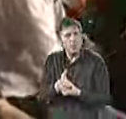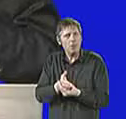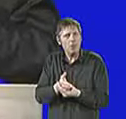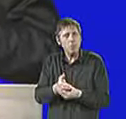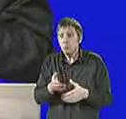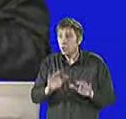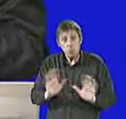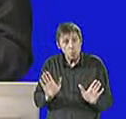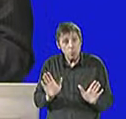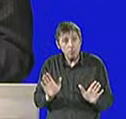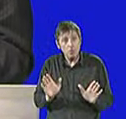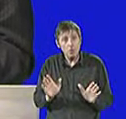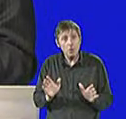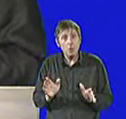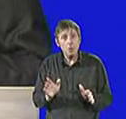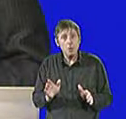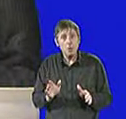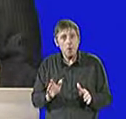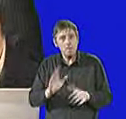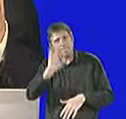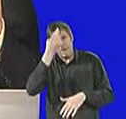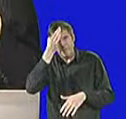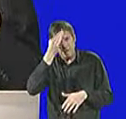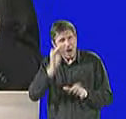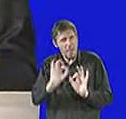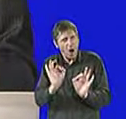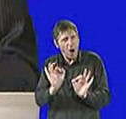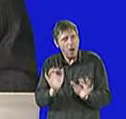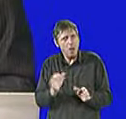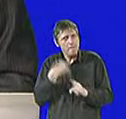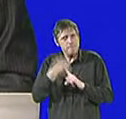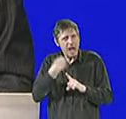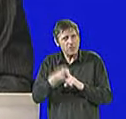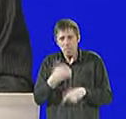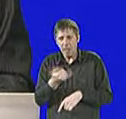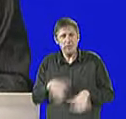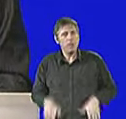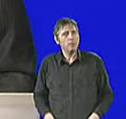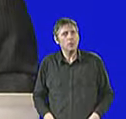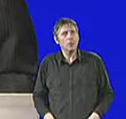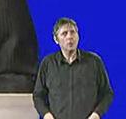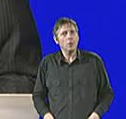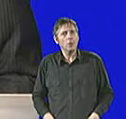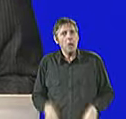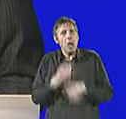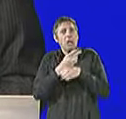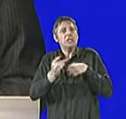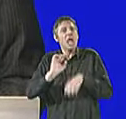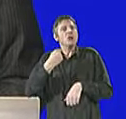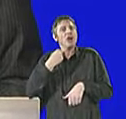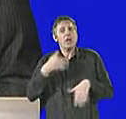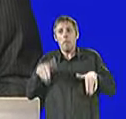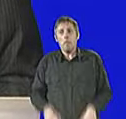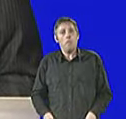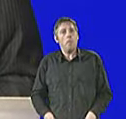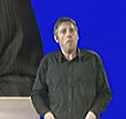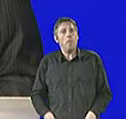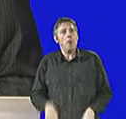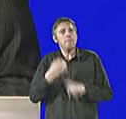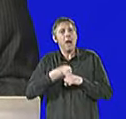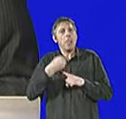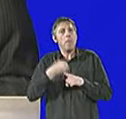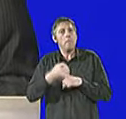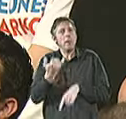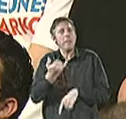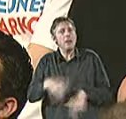Voilà qu'il ne faut rien tenter comme s'il ne fallait pas se battre dès lors qu'il y aurait le risque d'échouer. Jamais, mes